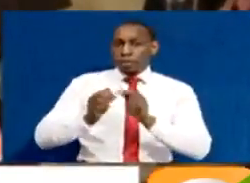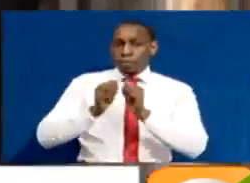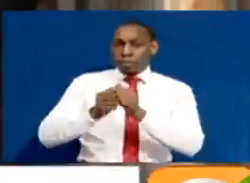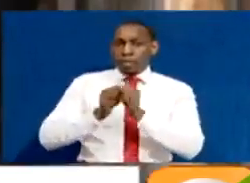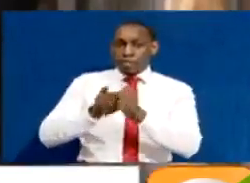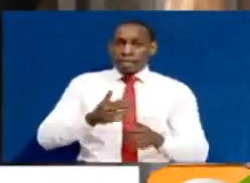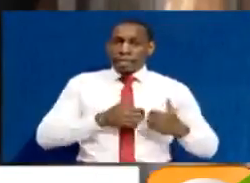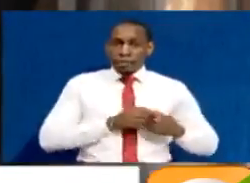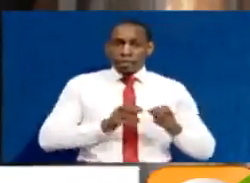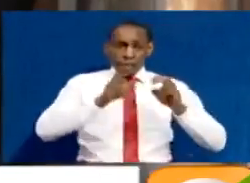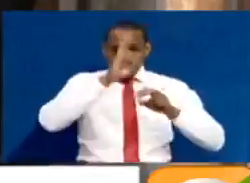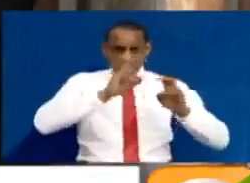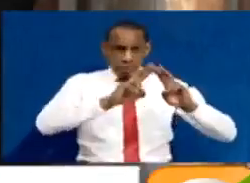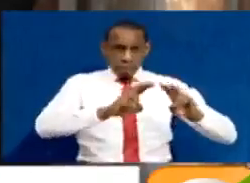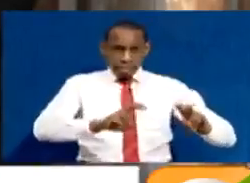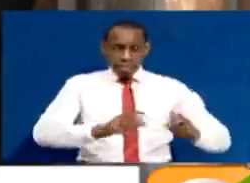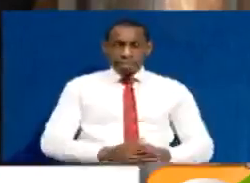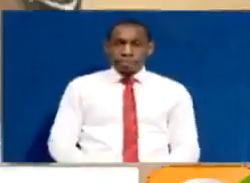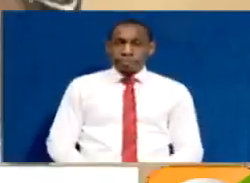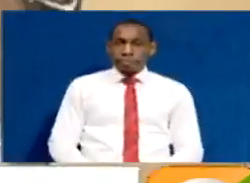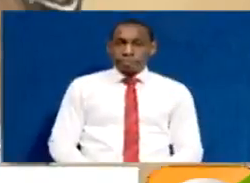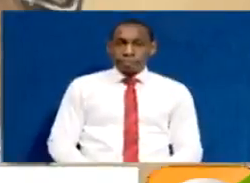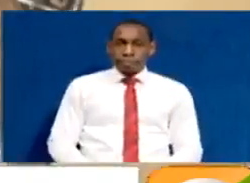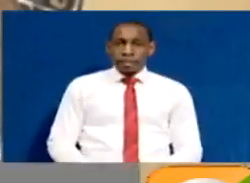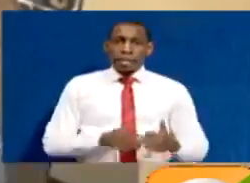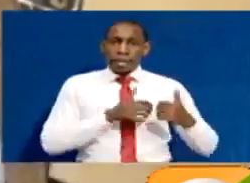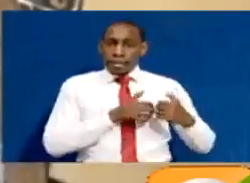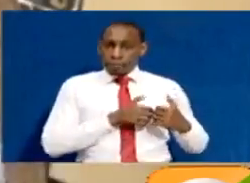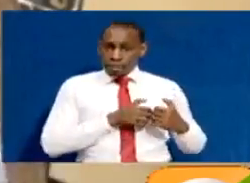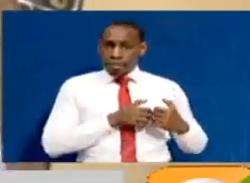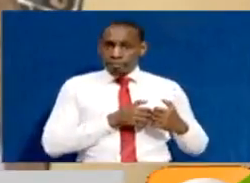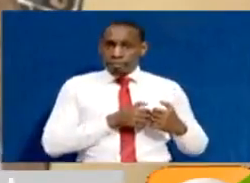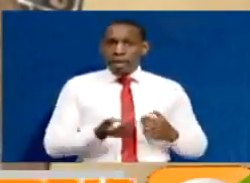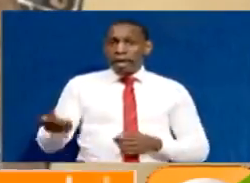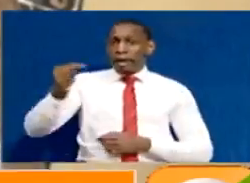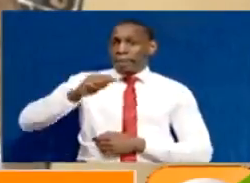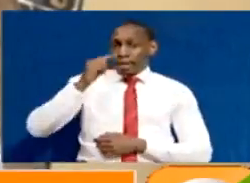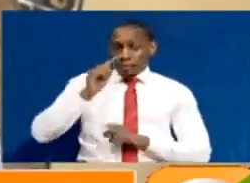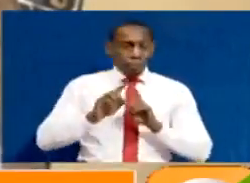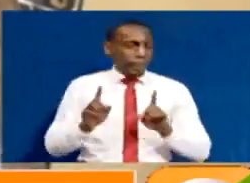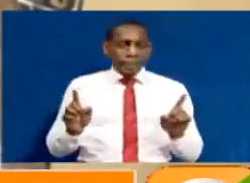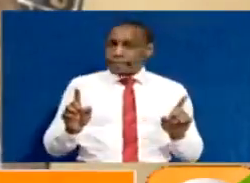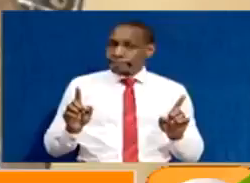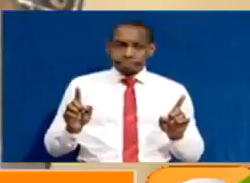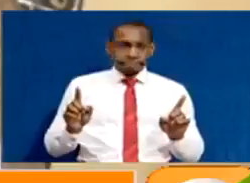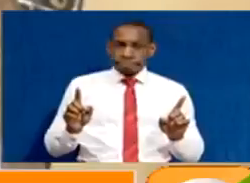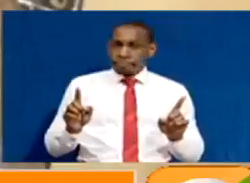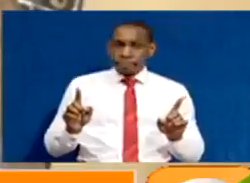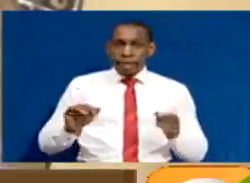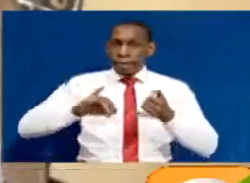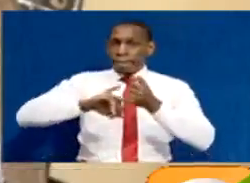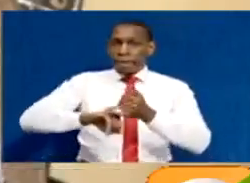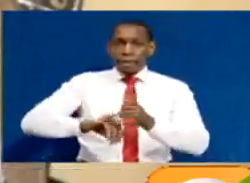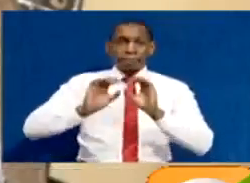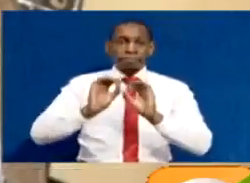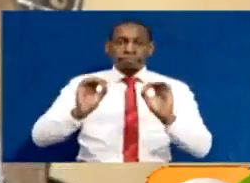mpenziwe anayetafutwa na polisi. Hiyo mtu yake amekuja tu nyumbani, lakini achewa